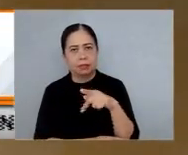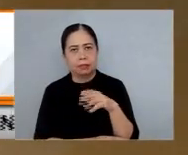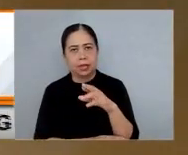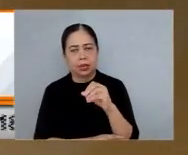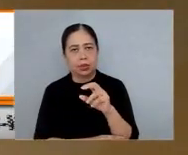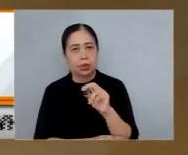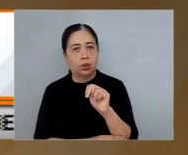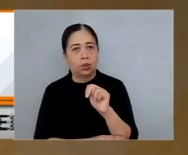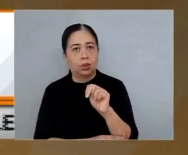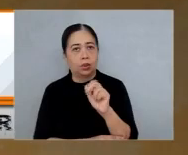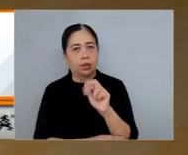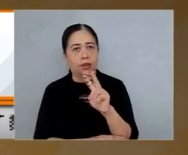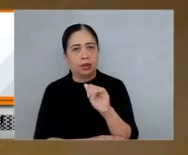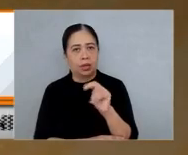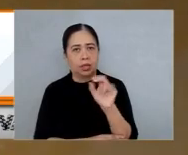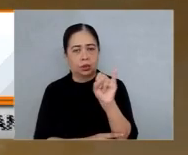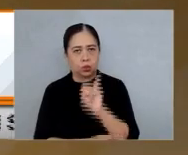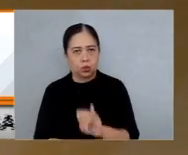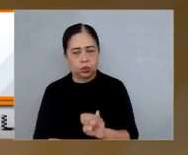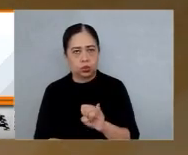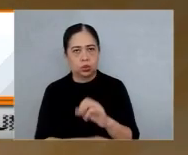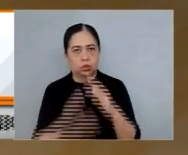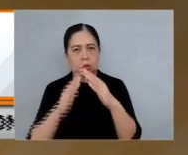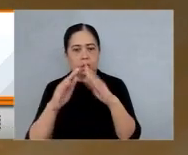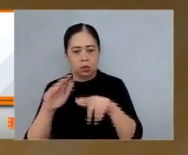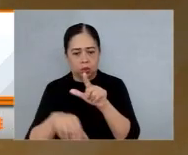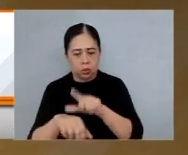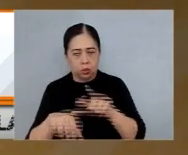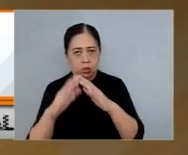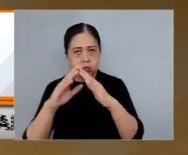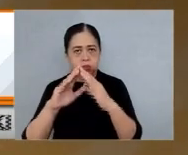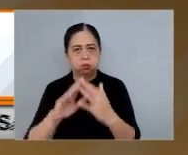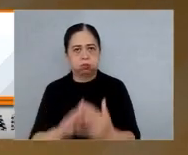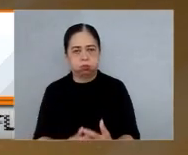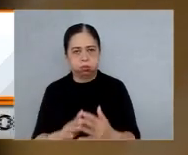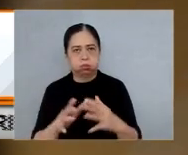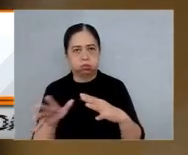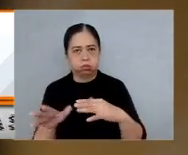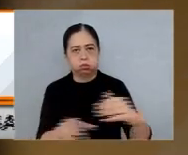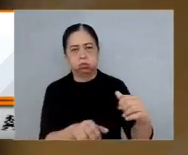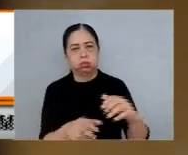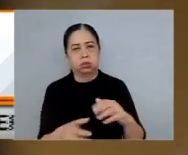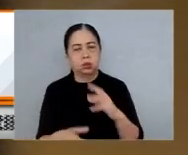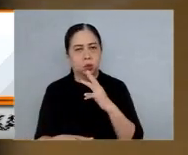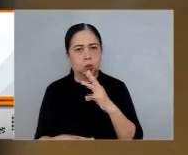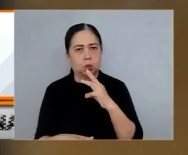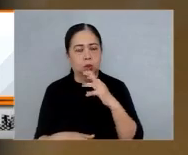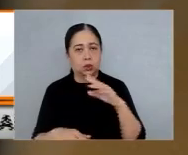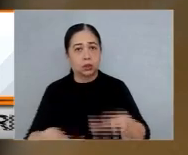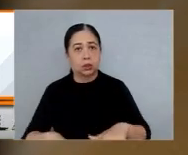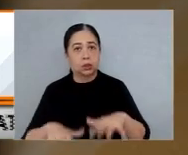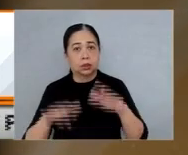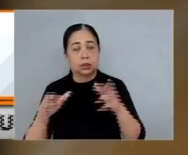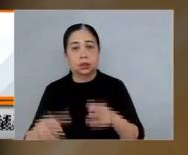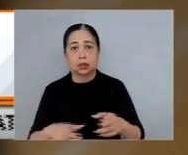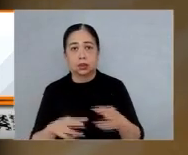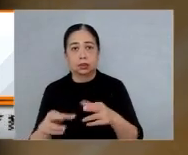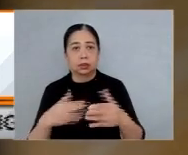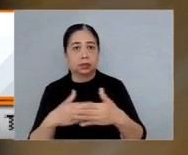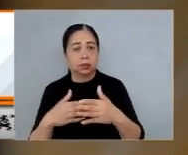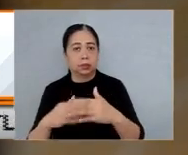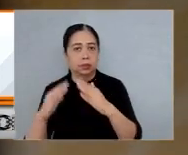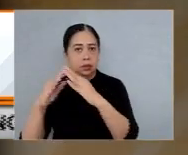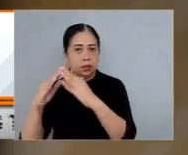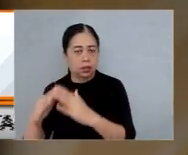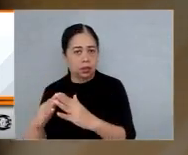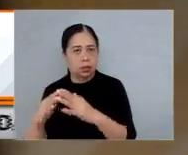Sur bumigay Ang lupang kinatatayuan ng bahay kaya tuluyan itong Nilamon ng tubig umapaw ang tubig sa ilog malapit sa bahay